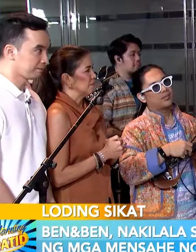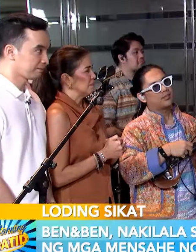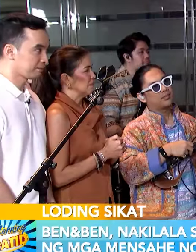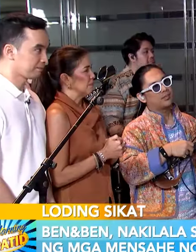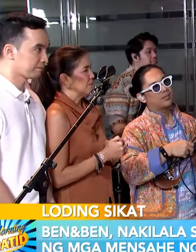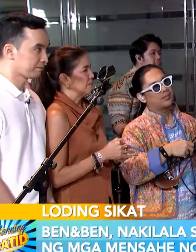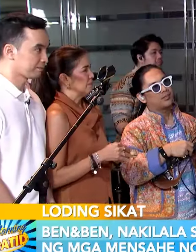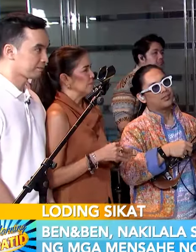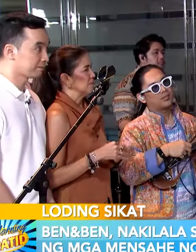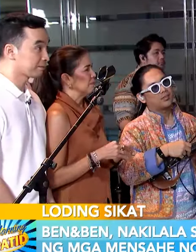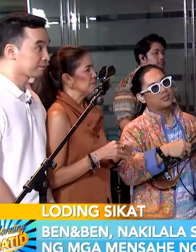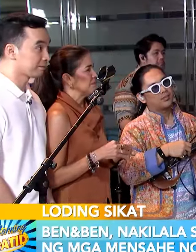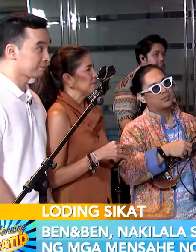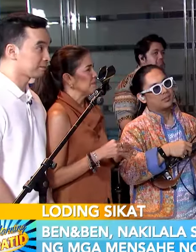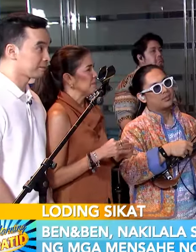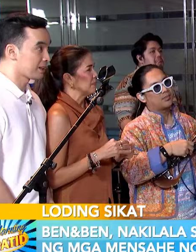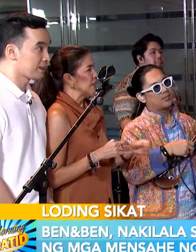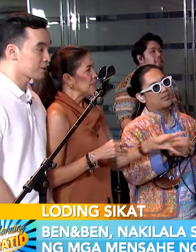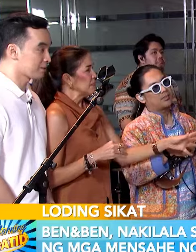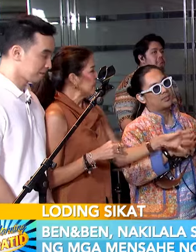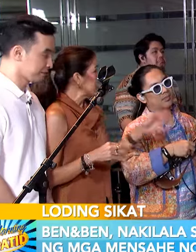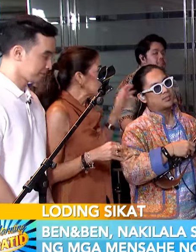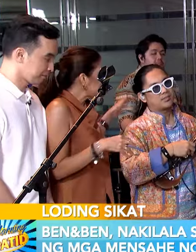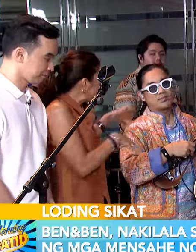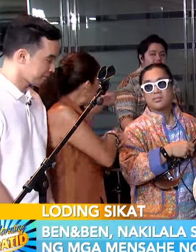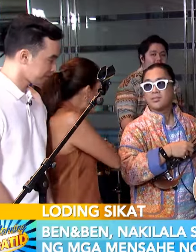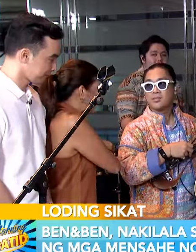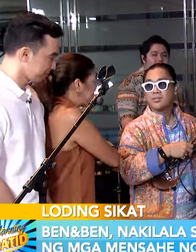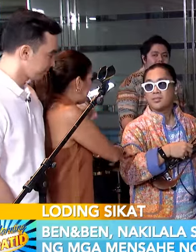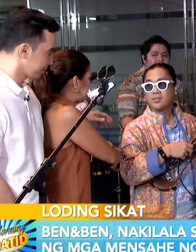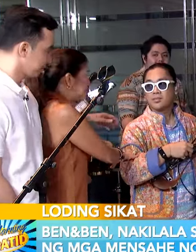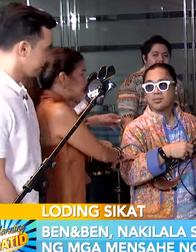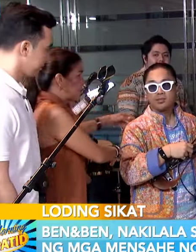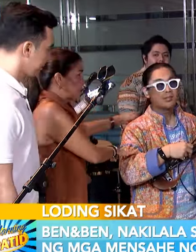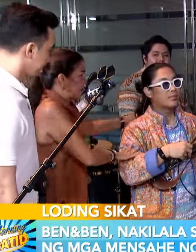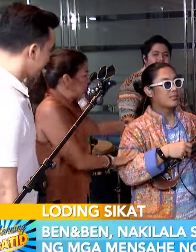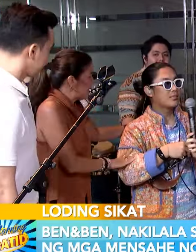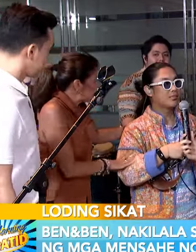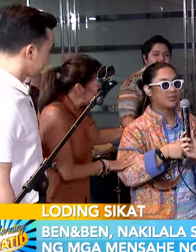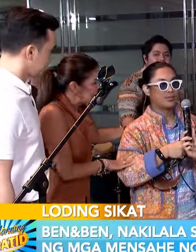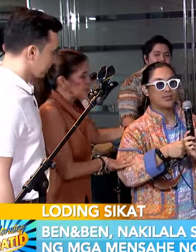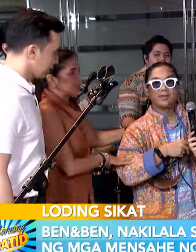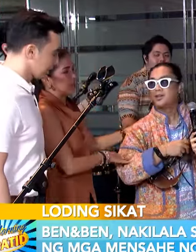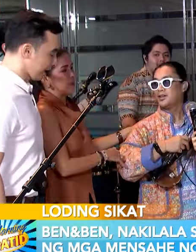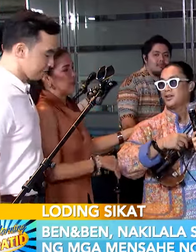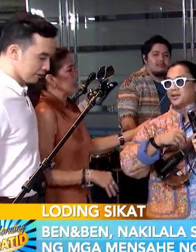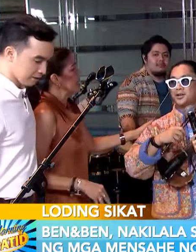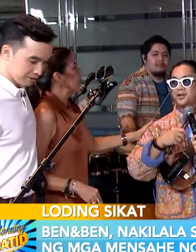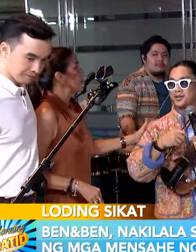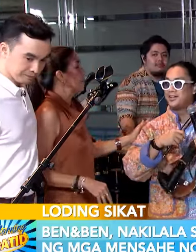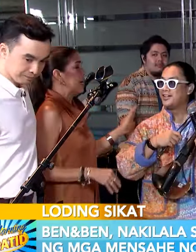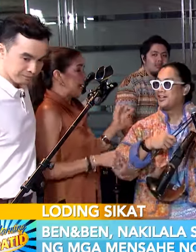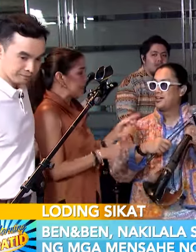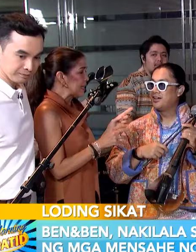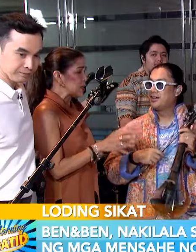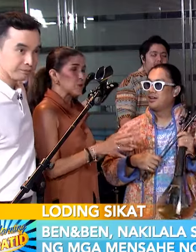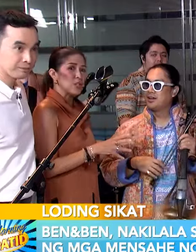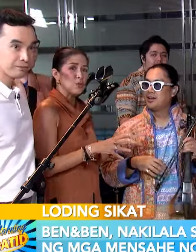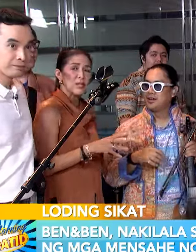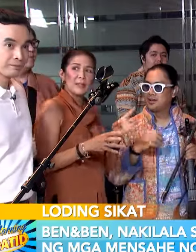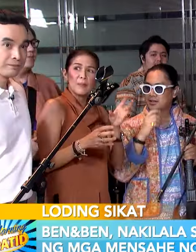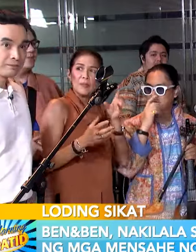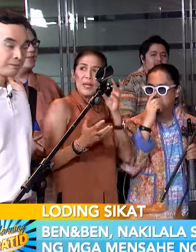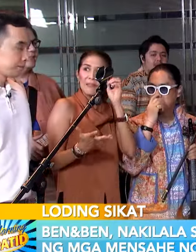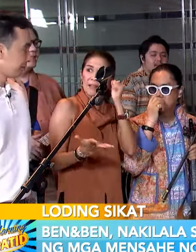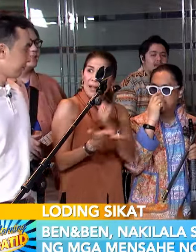pakinggan. Lalabas lahat yan eh, pag yes, mag-rock. Okay. So, okay, if I ask your band members also. Sige, ito si Kiper. Kasi ikaw yung, I think ito rin